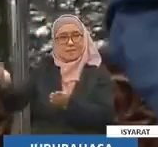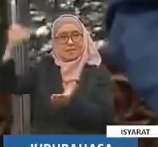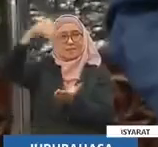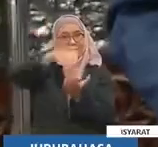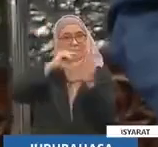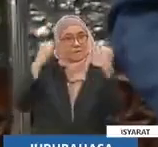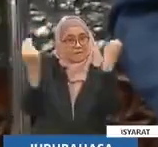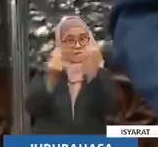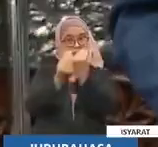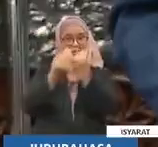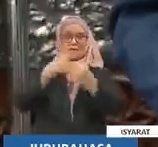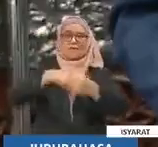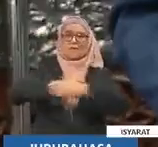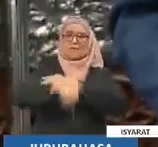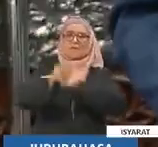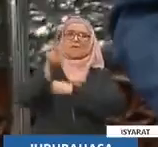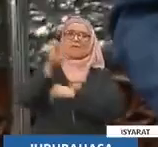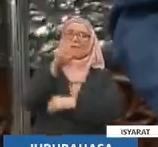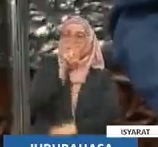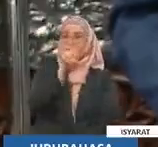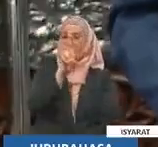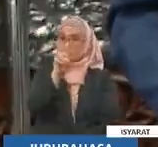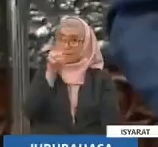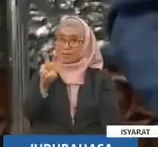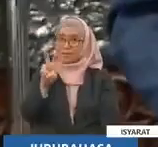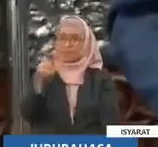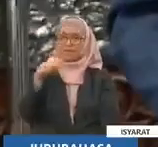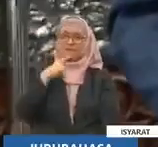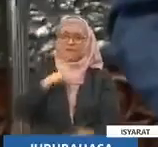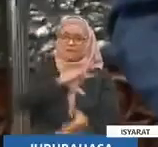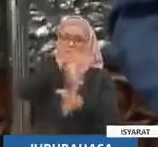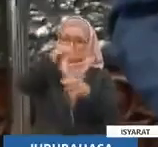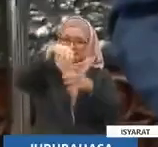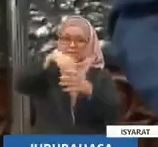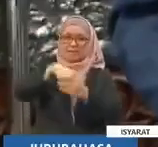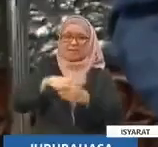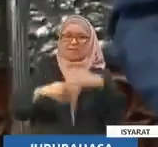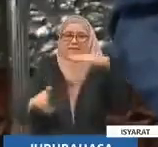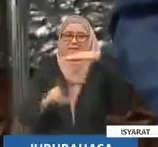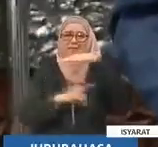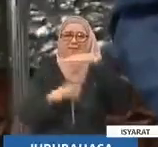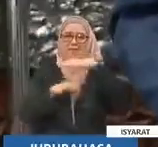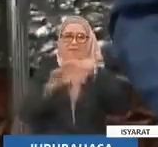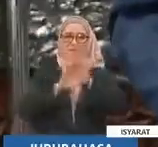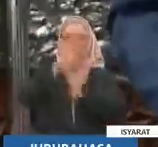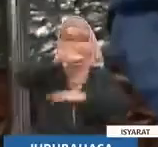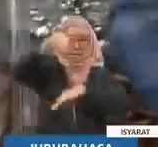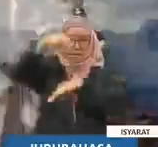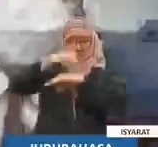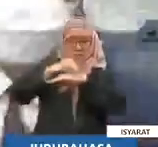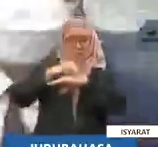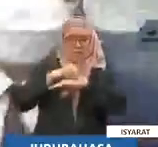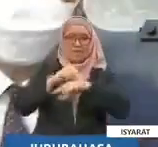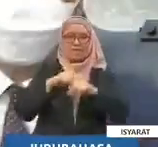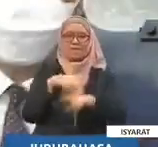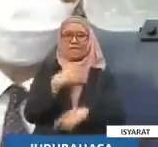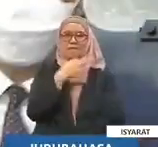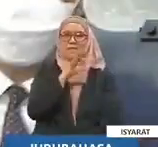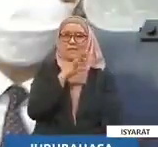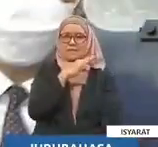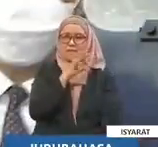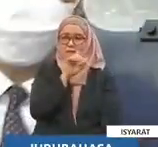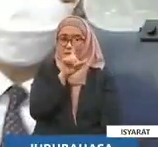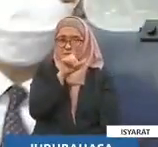Hai yang merangkumi dasar pembangunan nasional 1991 2000 dasar